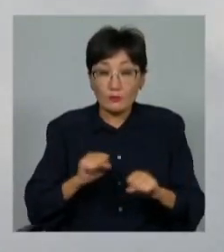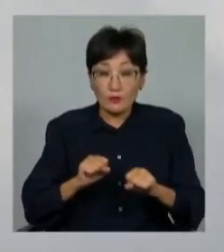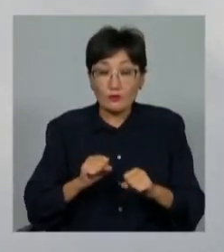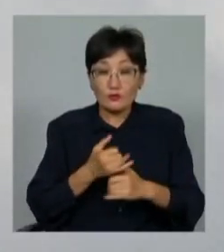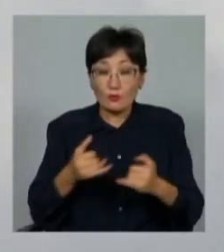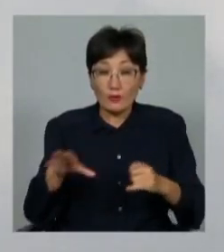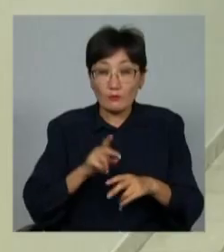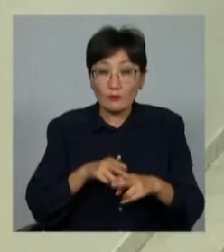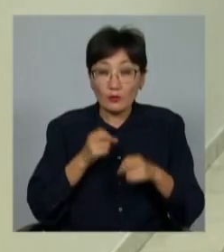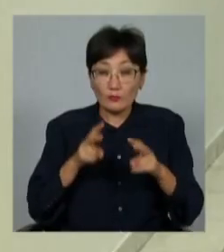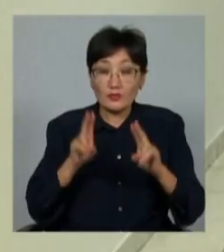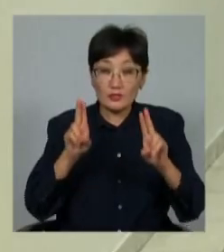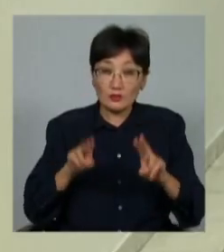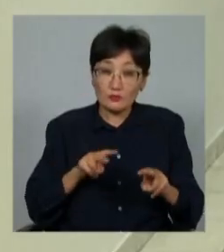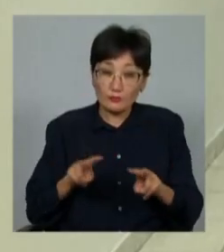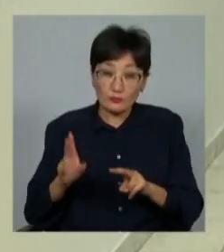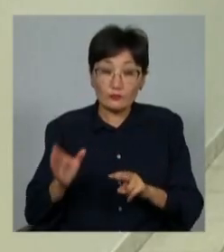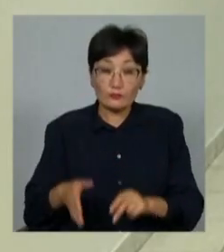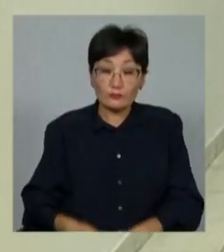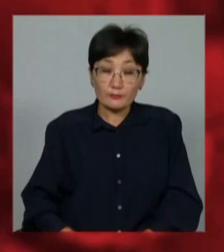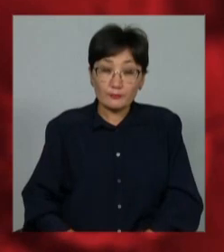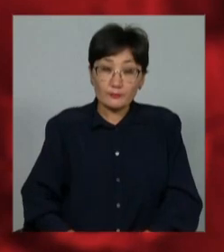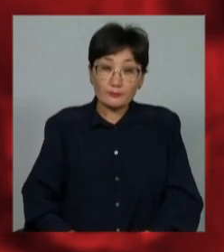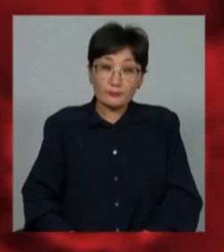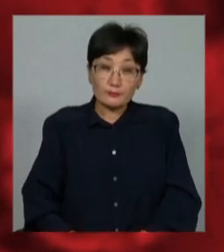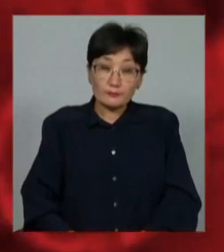барлық қауіпсіздік шараларын жасайтынын айтты.